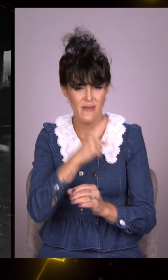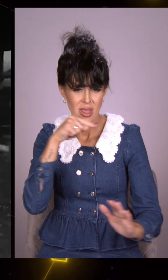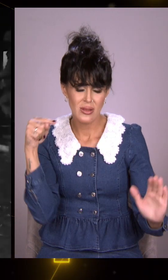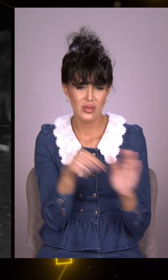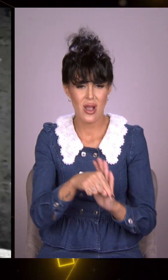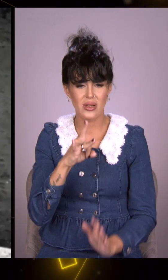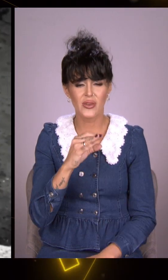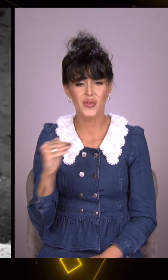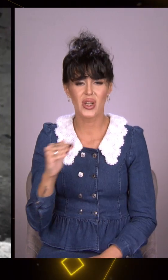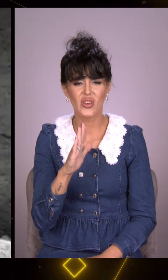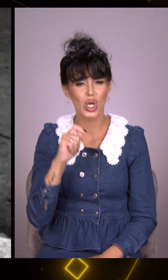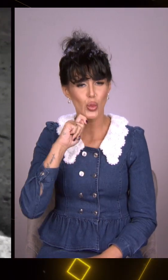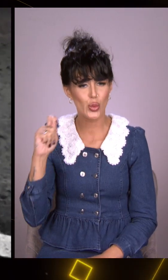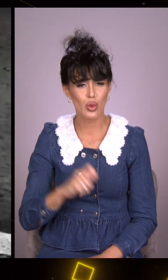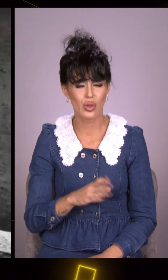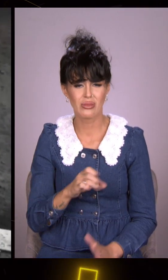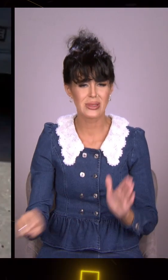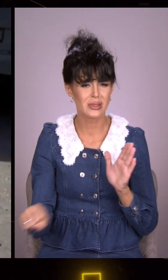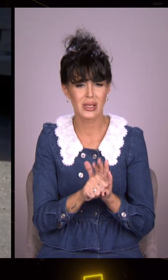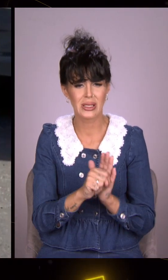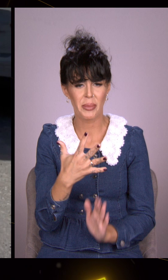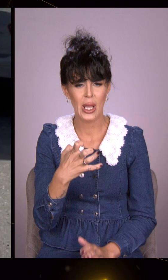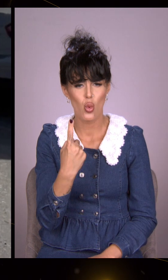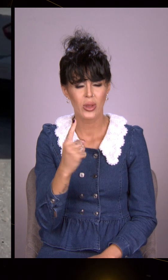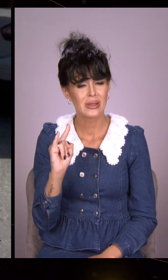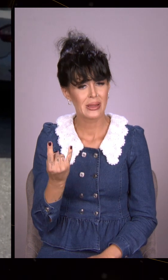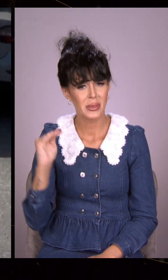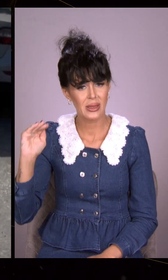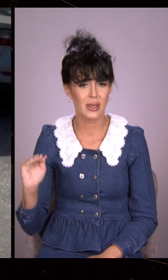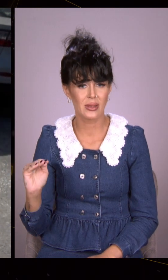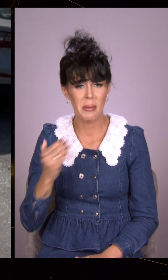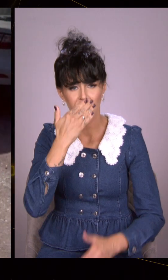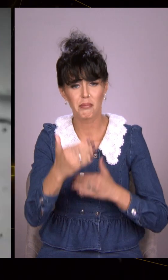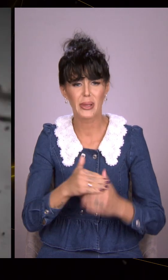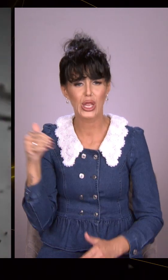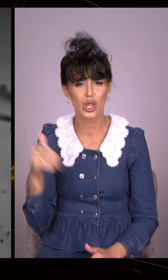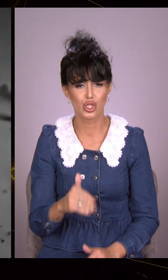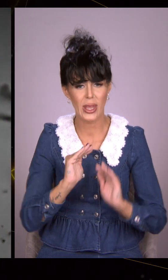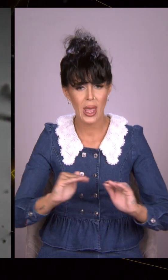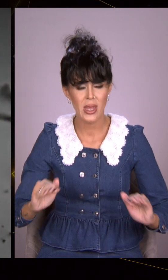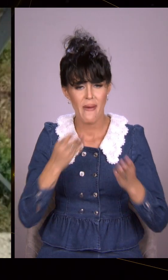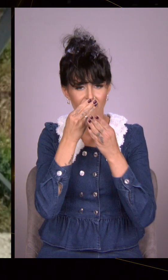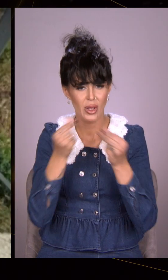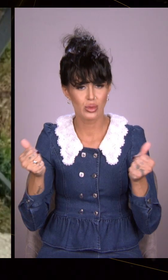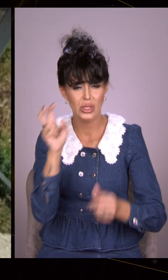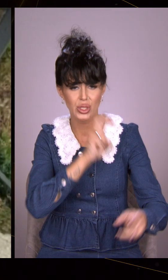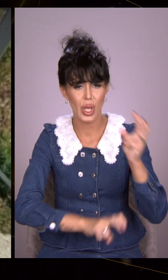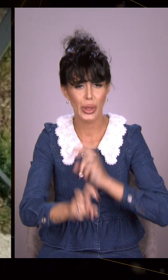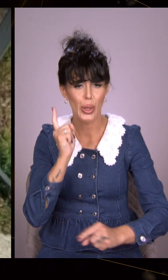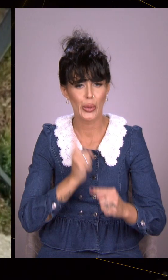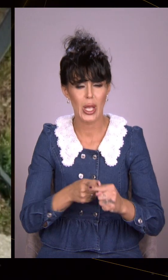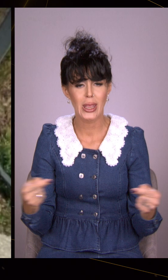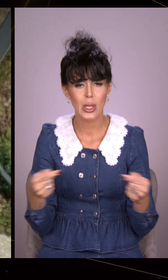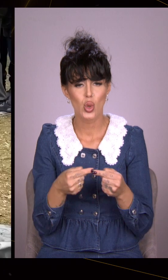в Україні загинула 501 дитина. Ще майже 1000 вважаються зниклими безвісти. Точну